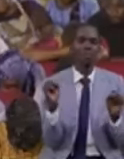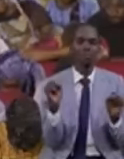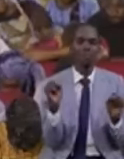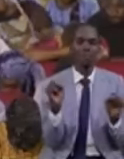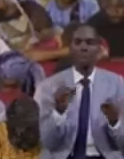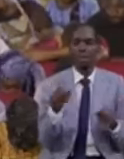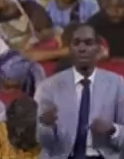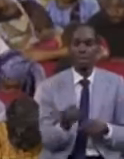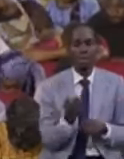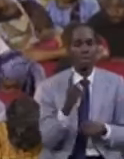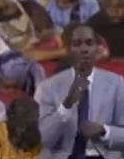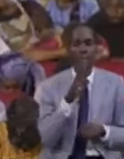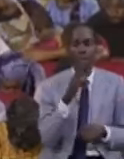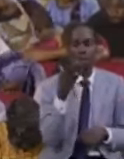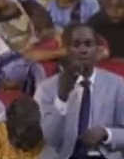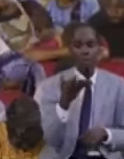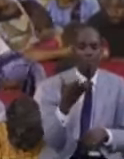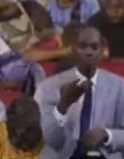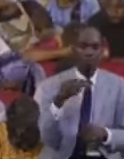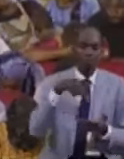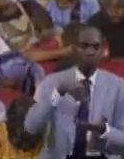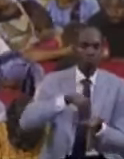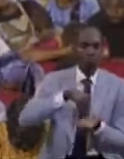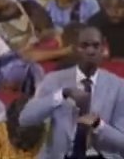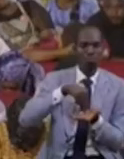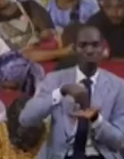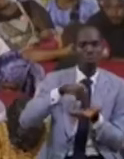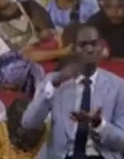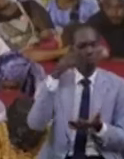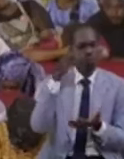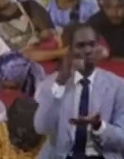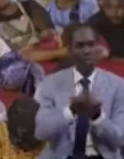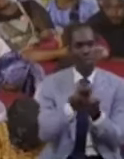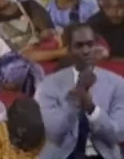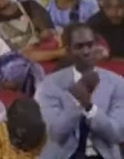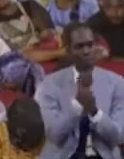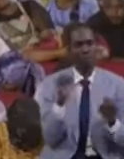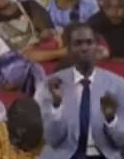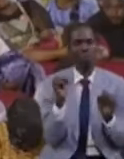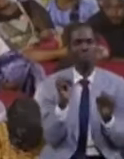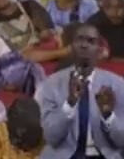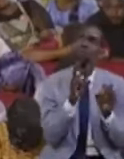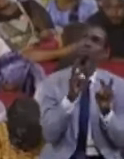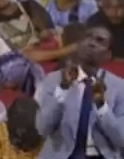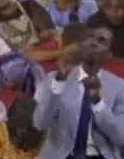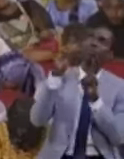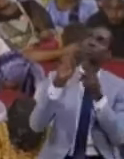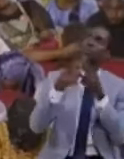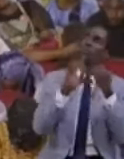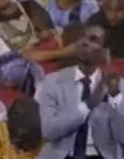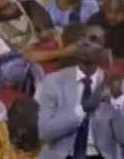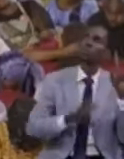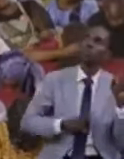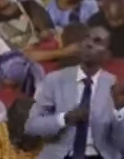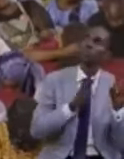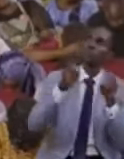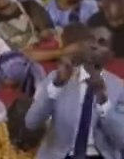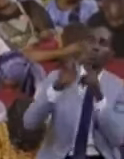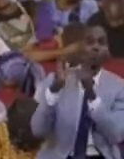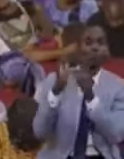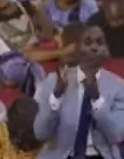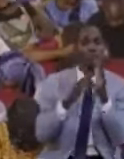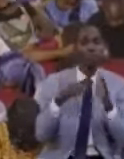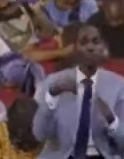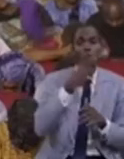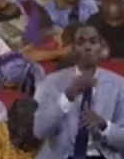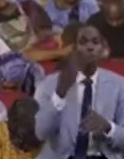vas lève-toi pour ce salut porte le regard chez Emmanuel regarde Jésus qui est